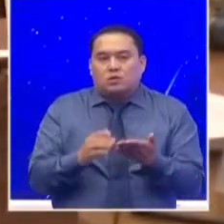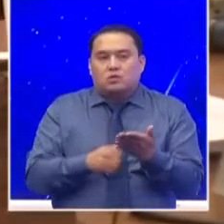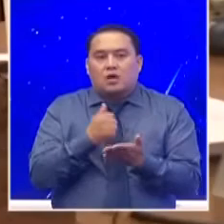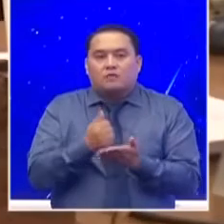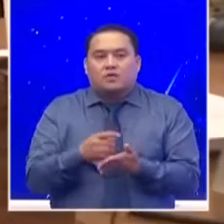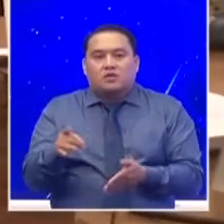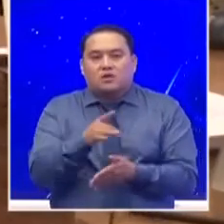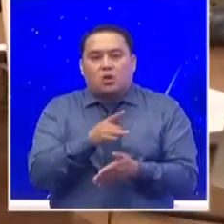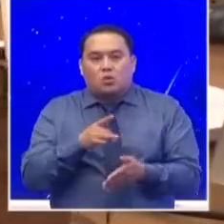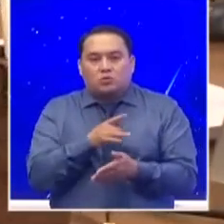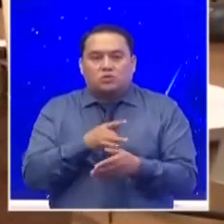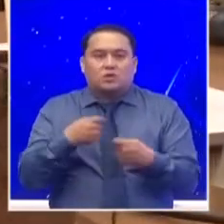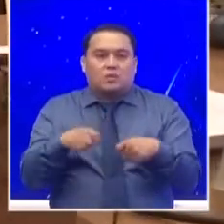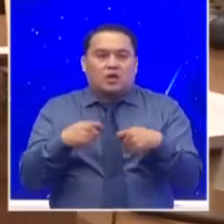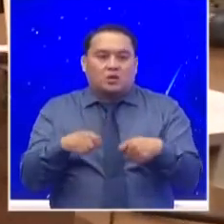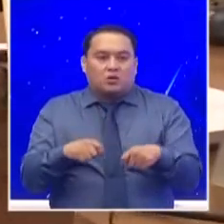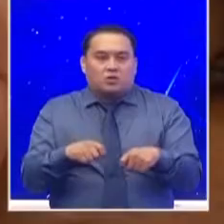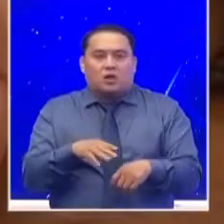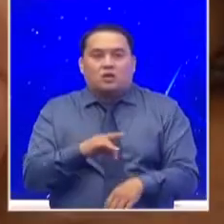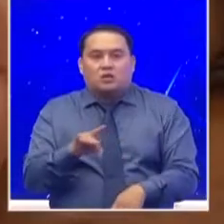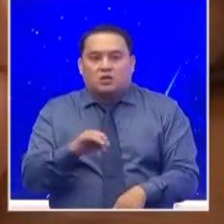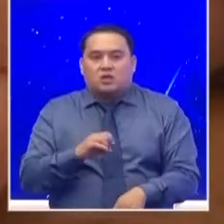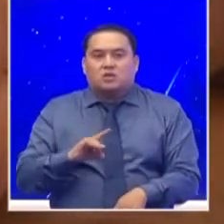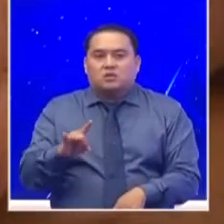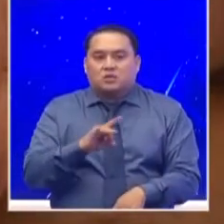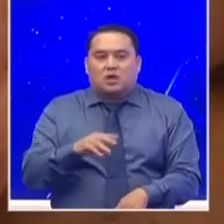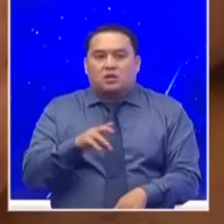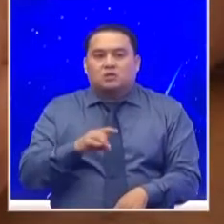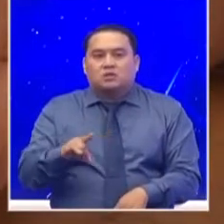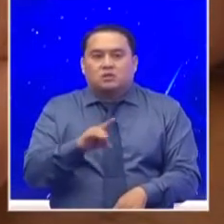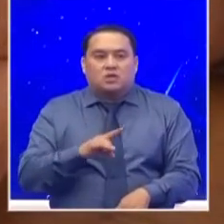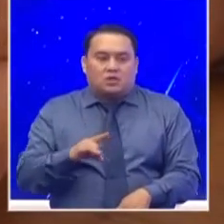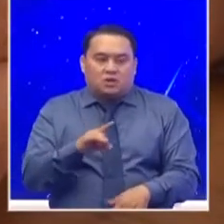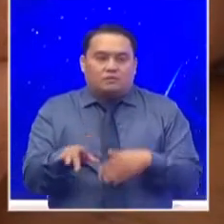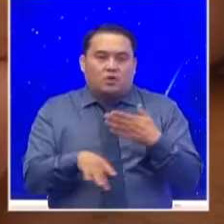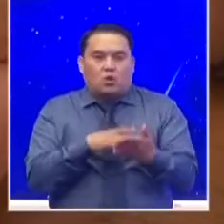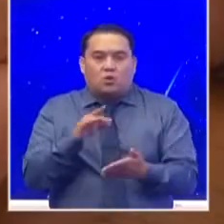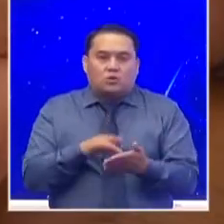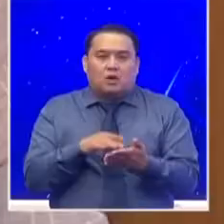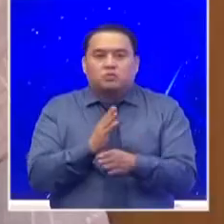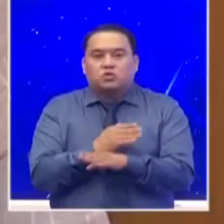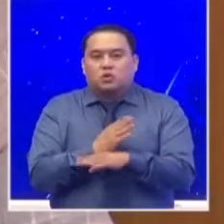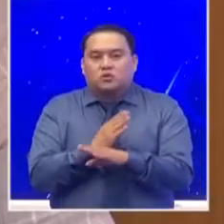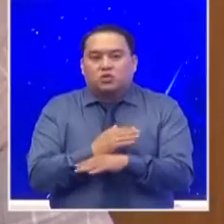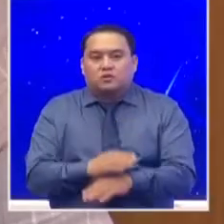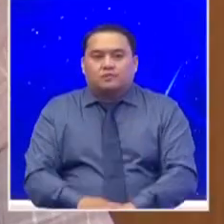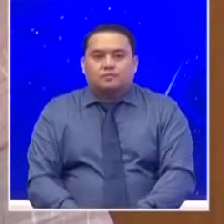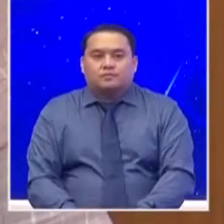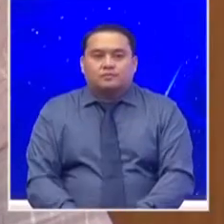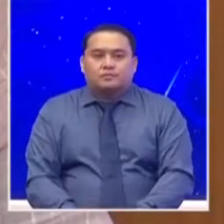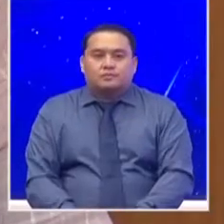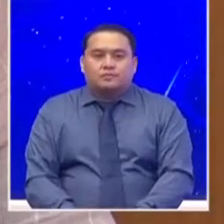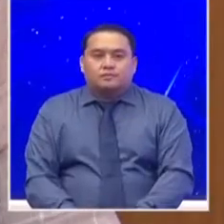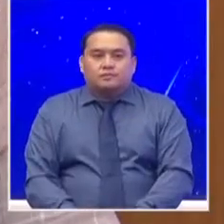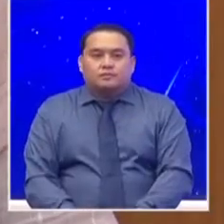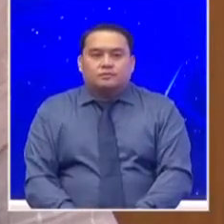регионами распространения синтетики стали Талгарский, Илийский, Карасайские районы и город Капшигай. Вот в течение вот этих